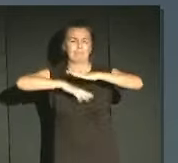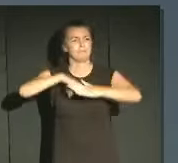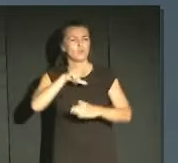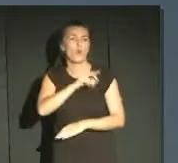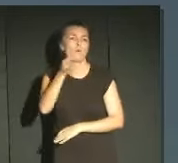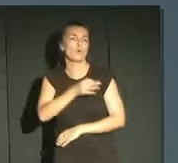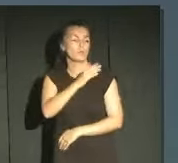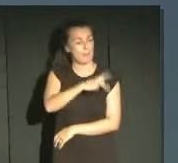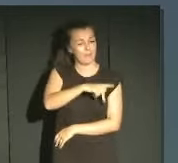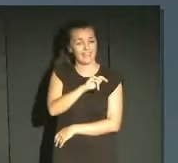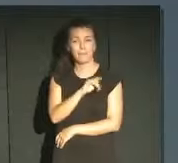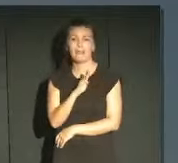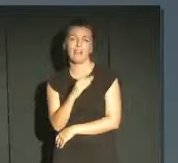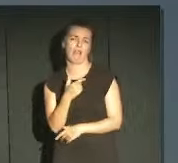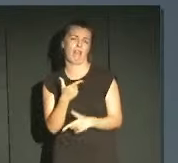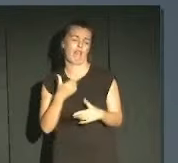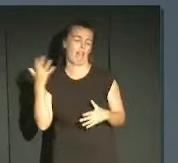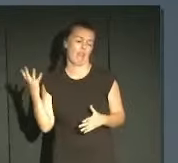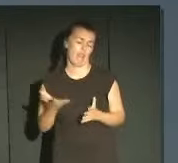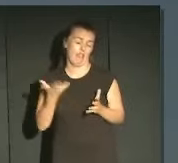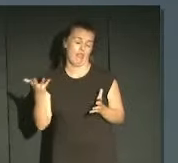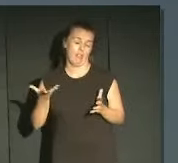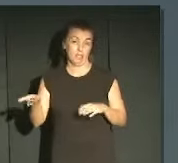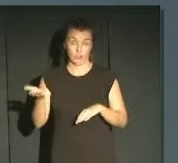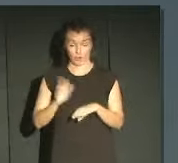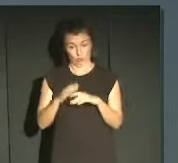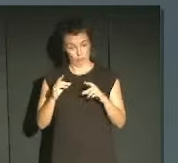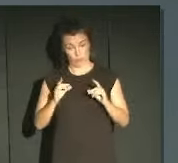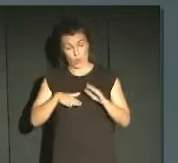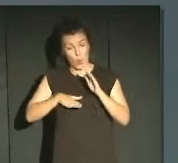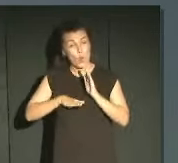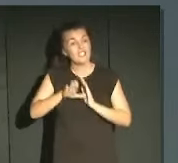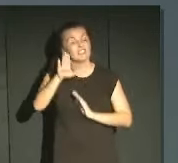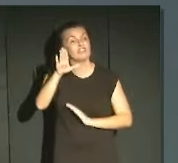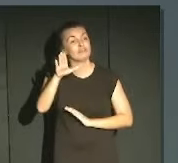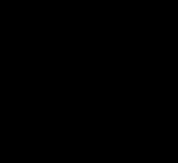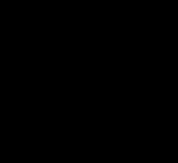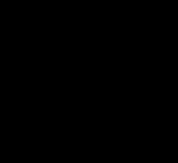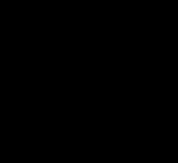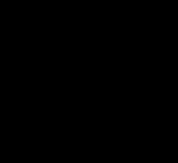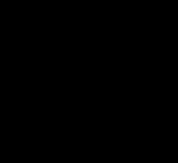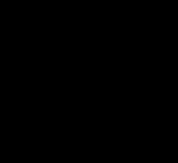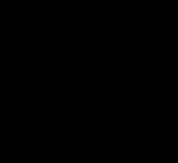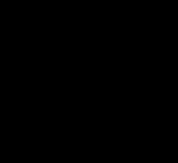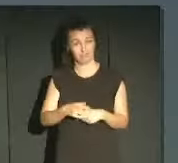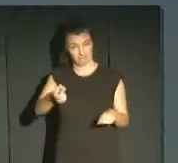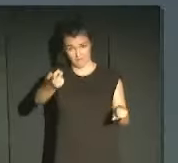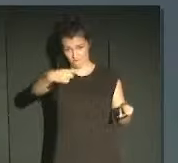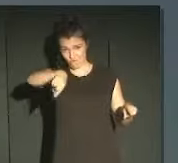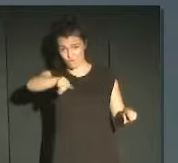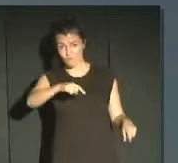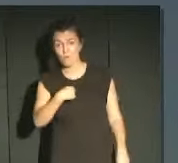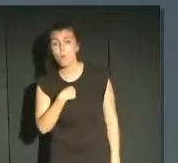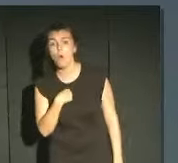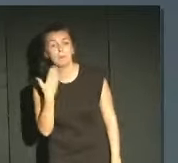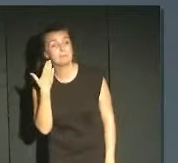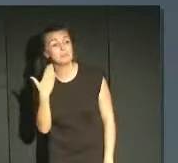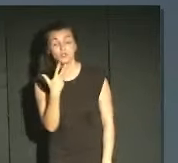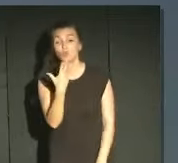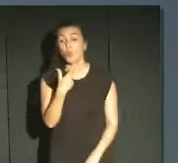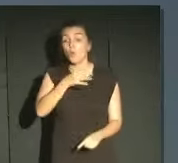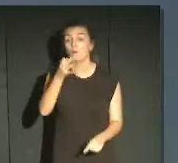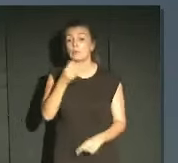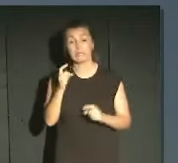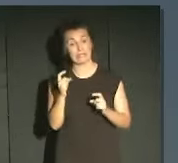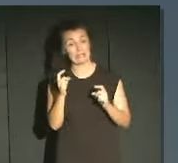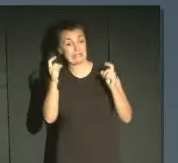% du pb et cetera et cetera mais quand il y a croissance qui s'enrichit réellement quand il y a 3 4 % de croissance on